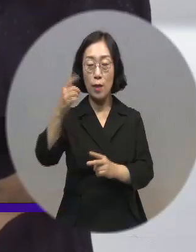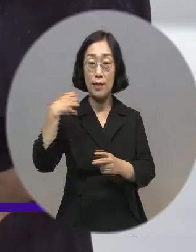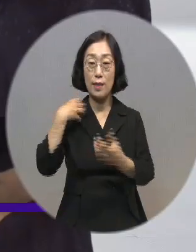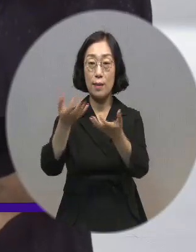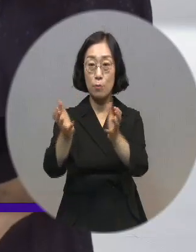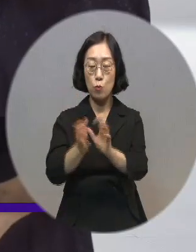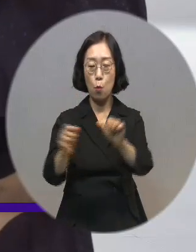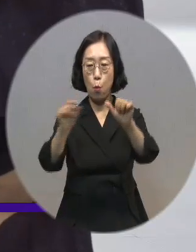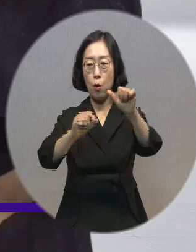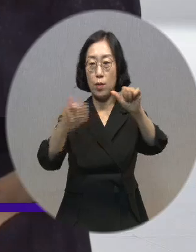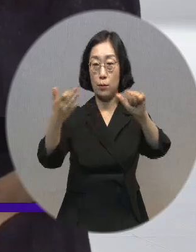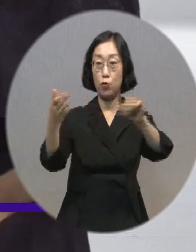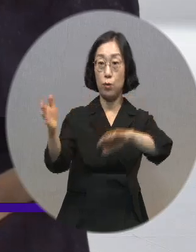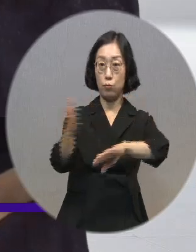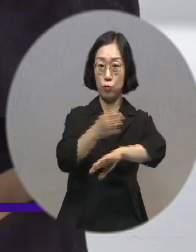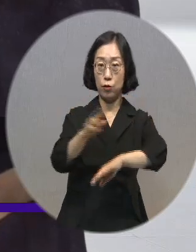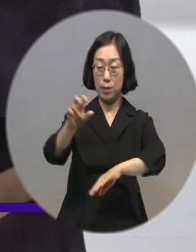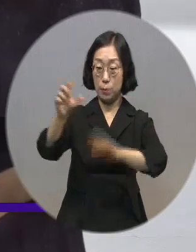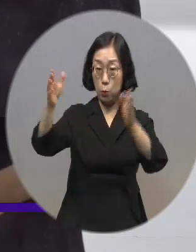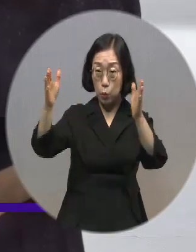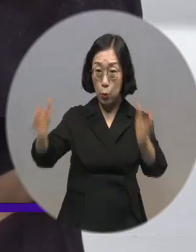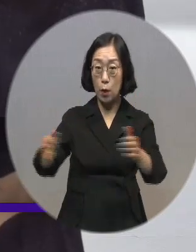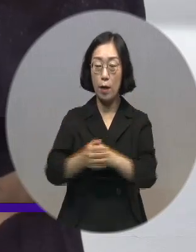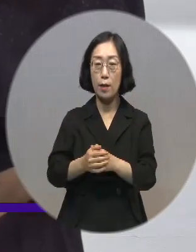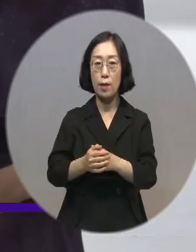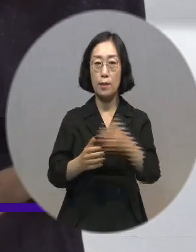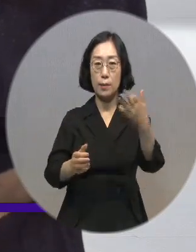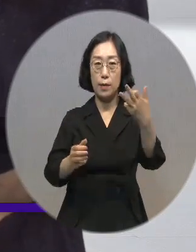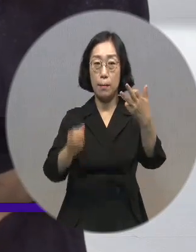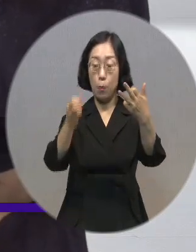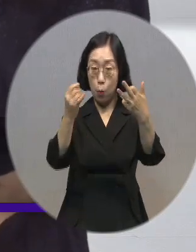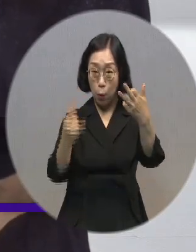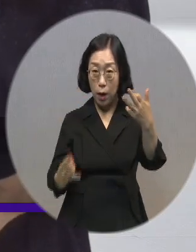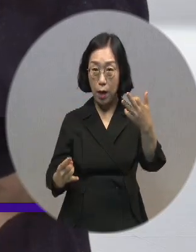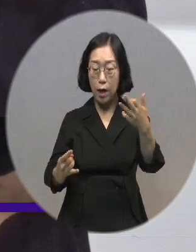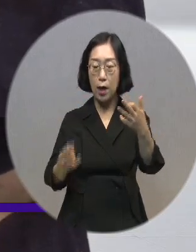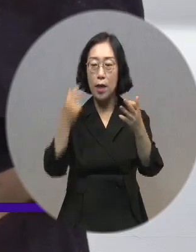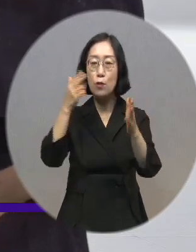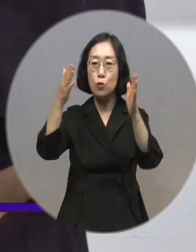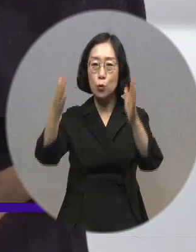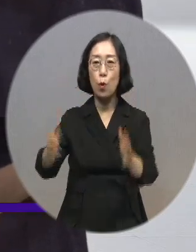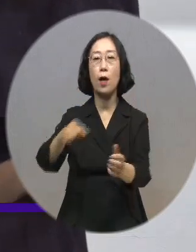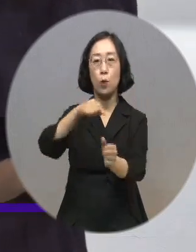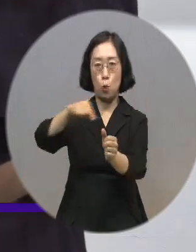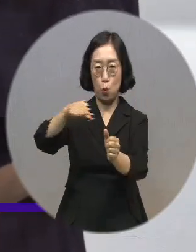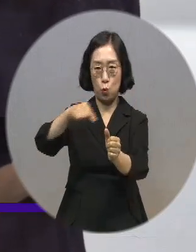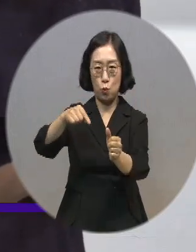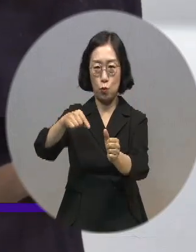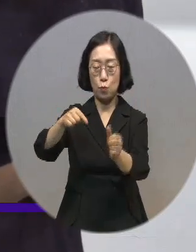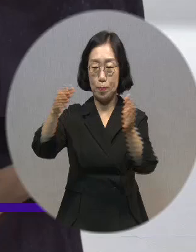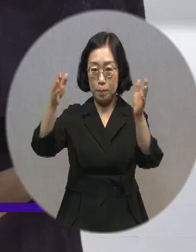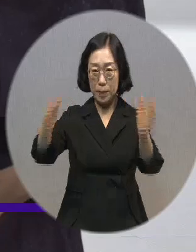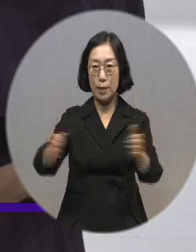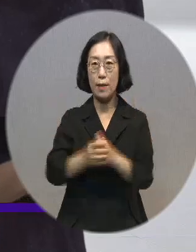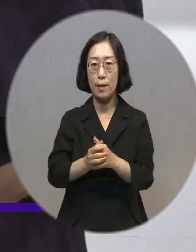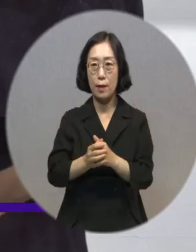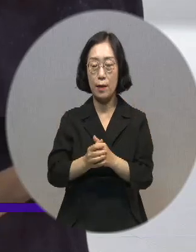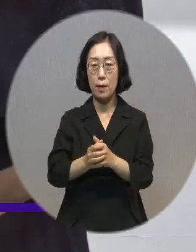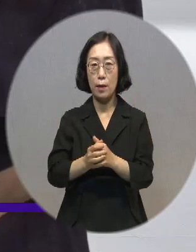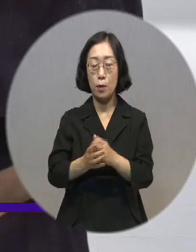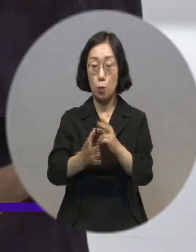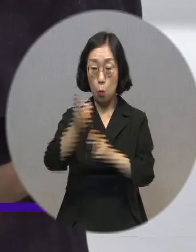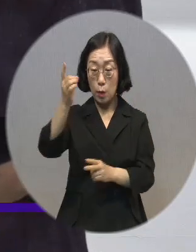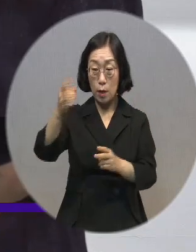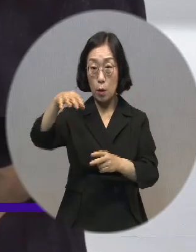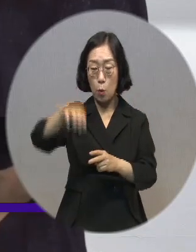통일부는 5월 19일부터 25일까지 제13회 통일교육주간을 개최했습니다. 국립통일교육원을 최초로